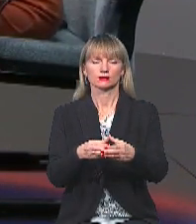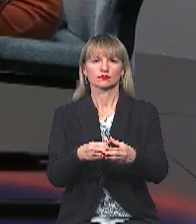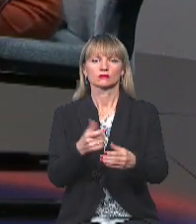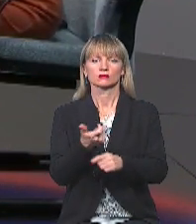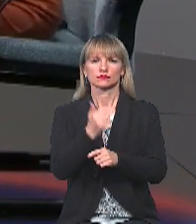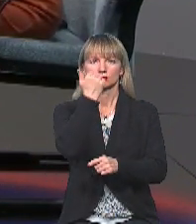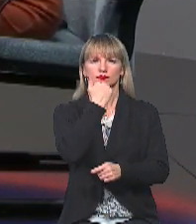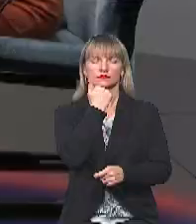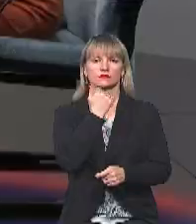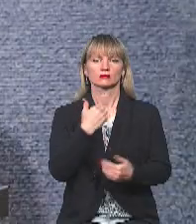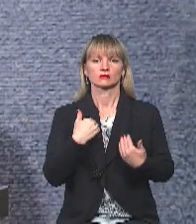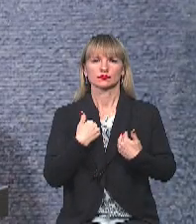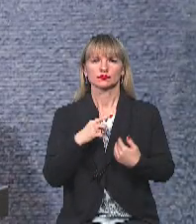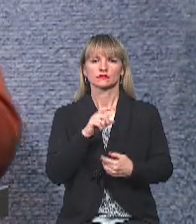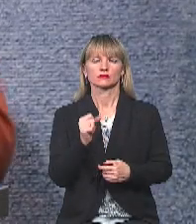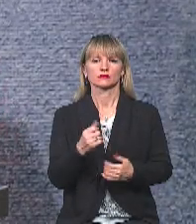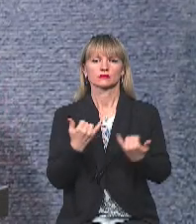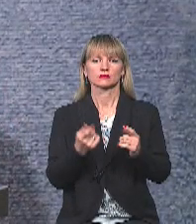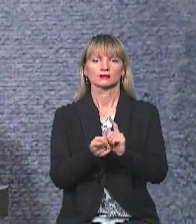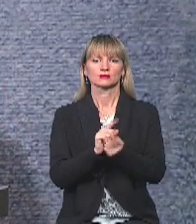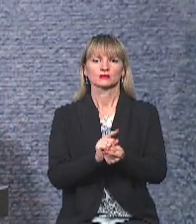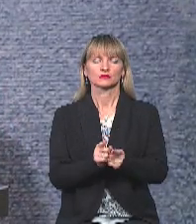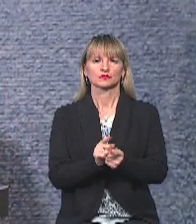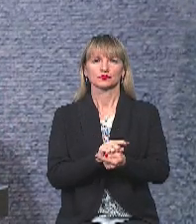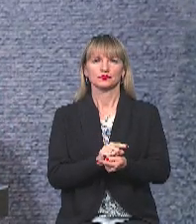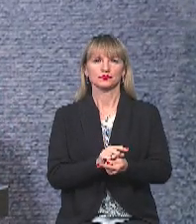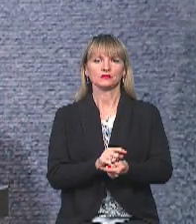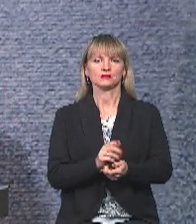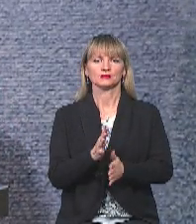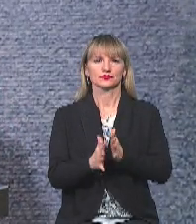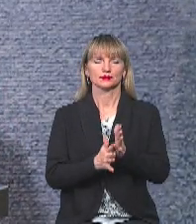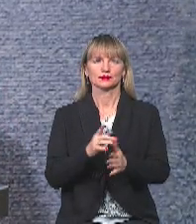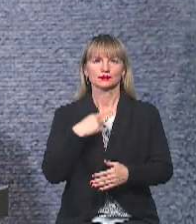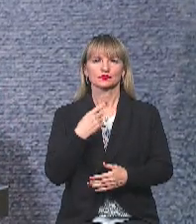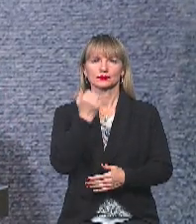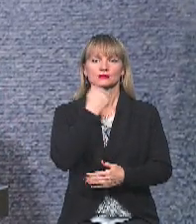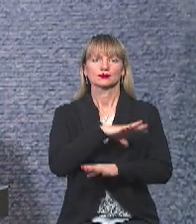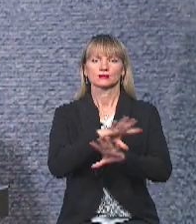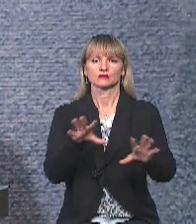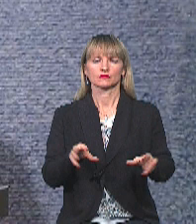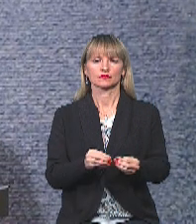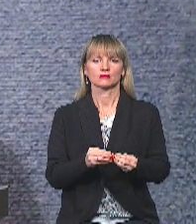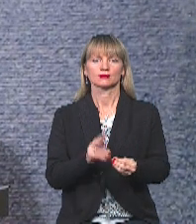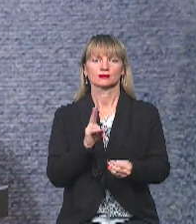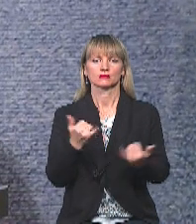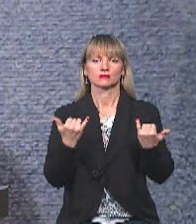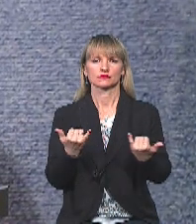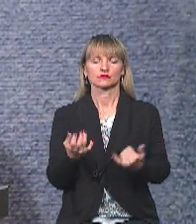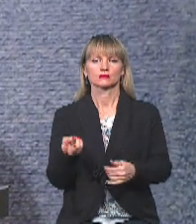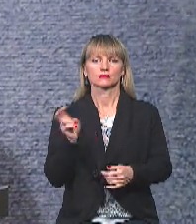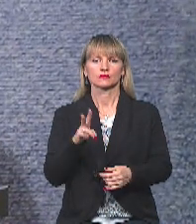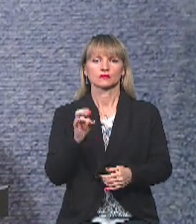Дуже дякую Ганні Кириченко, яка сьогодні перекладала нашу розмову мовою жестів. Дуже дякую всім, хто сьогодні вийшов